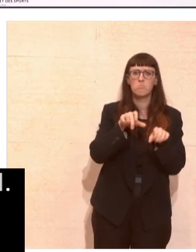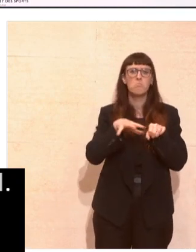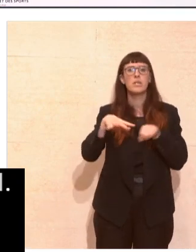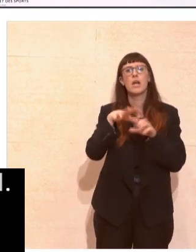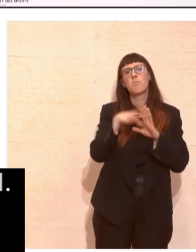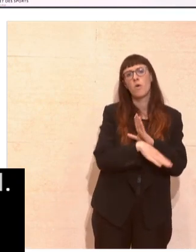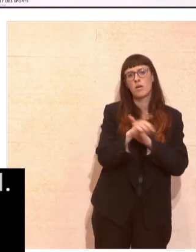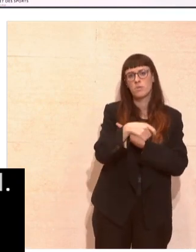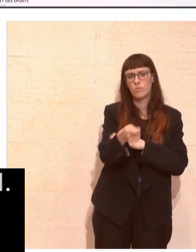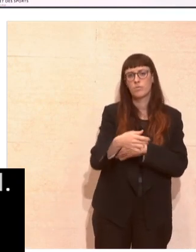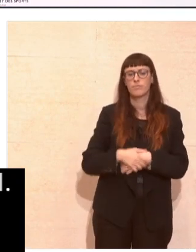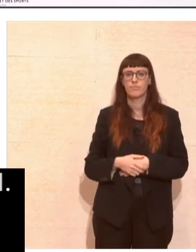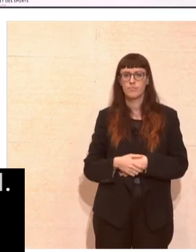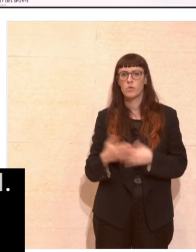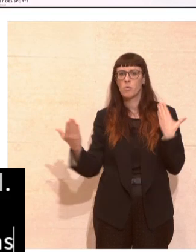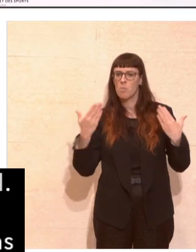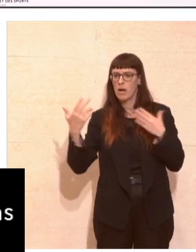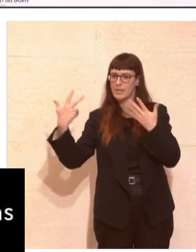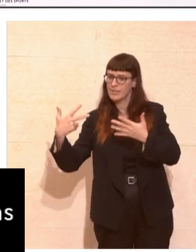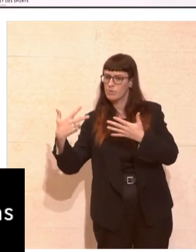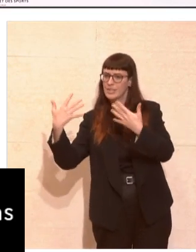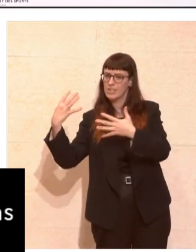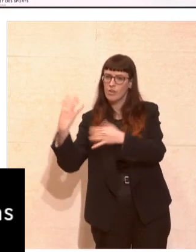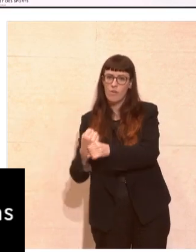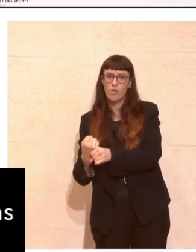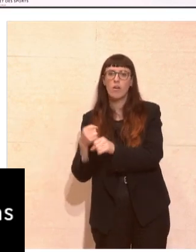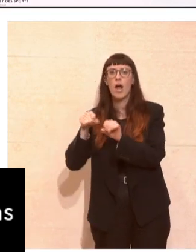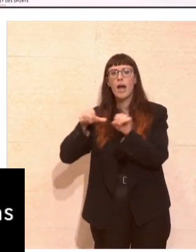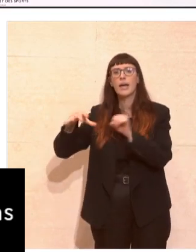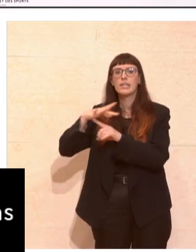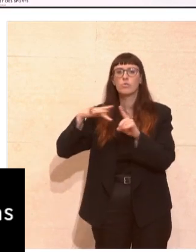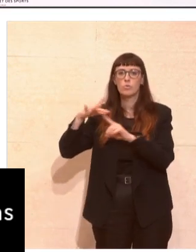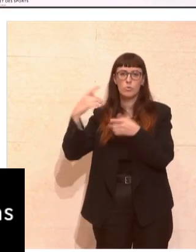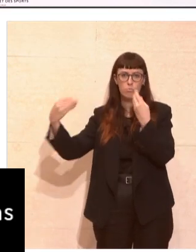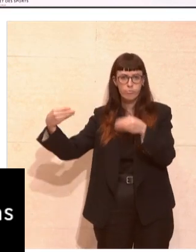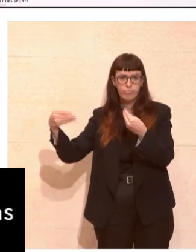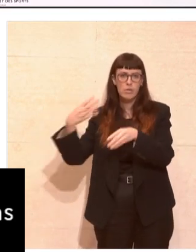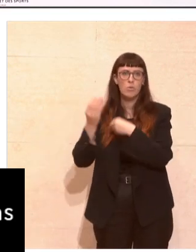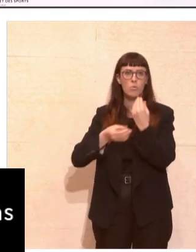beaucoup moins d'écrans que vers 18-19 ans. C'est principalement des réseaux sociaux via les tablettes et